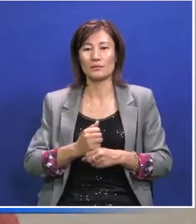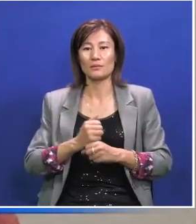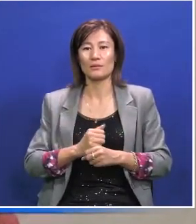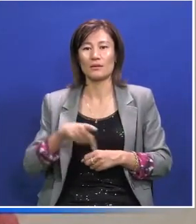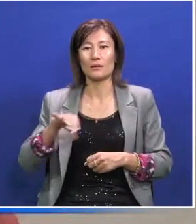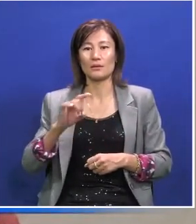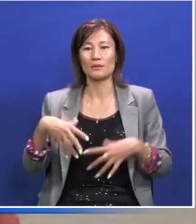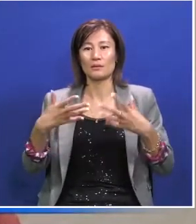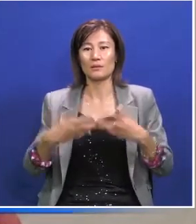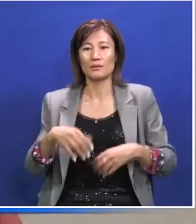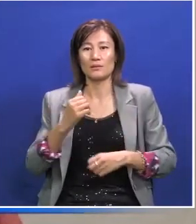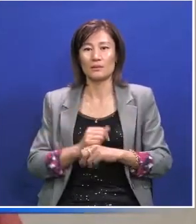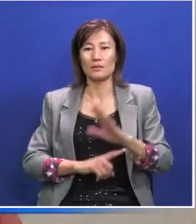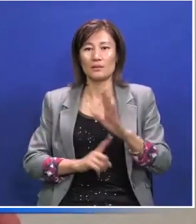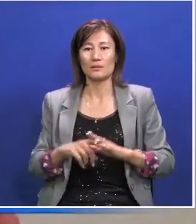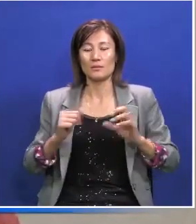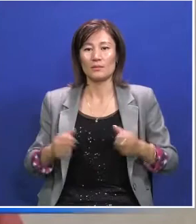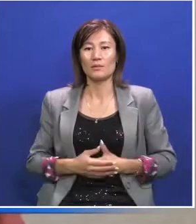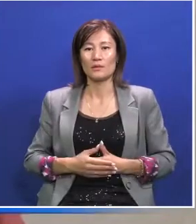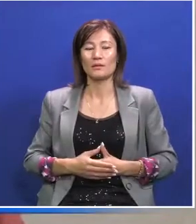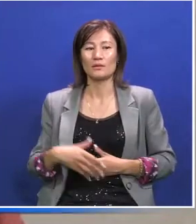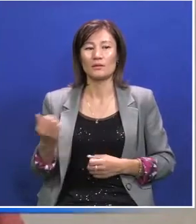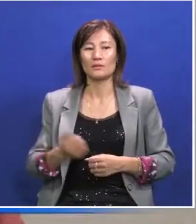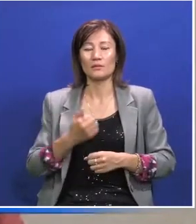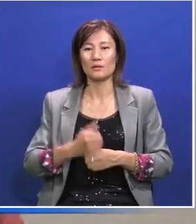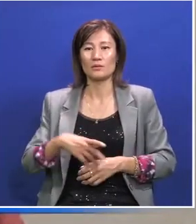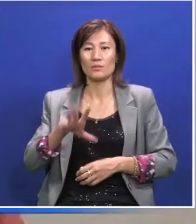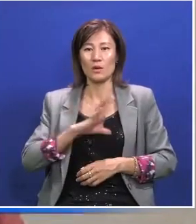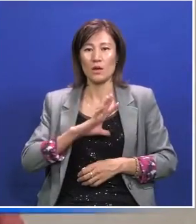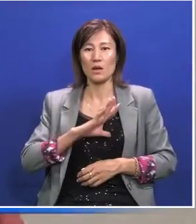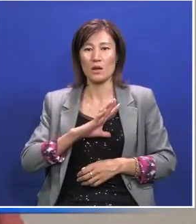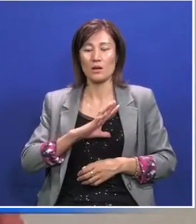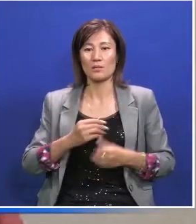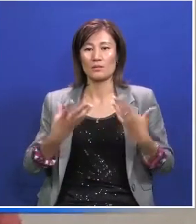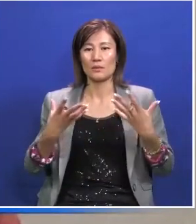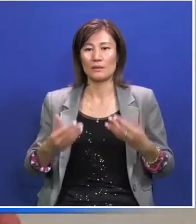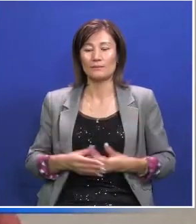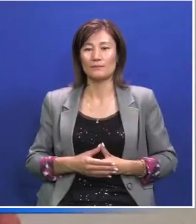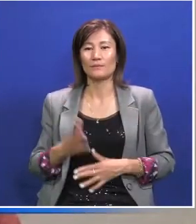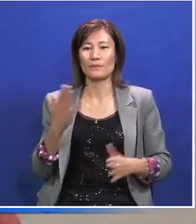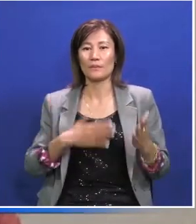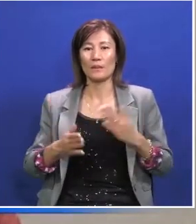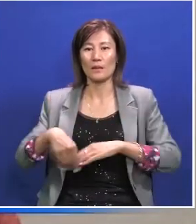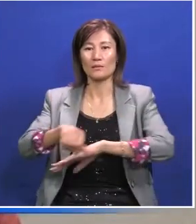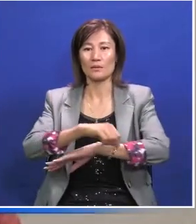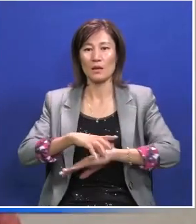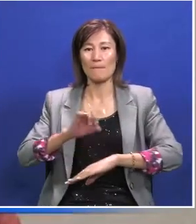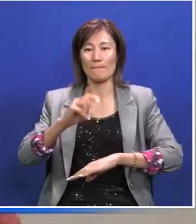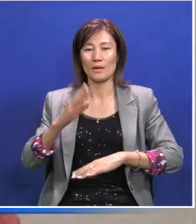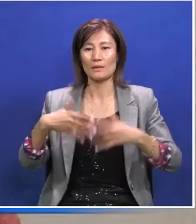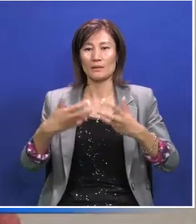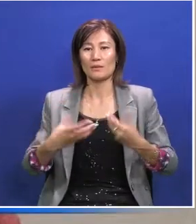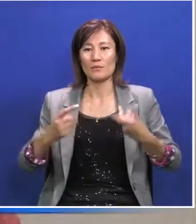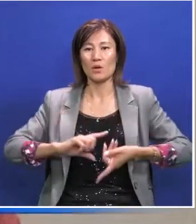салынған жаңағы папкасы болады қолдарында. Олардың қолдарында электронды планшеттер болады. Бұрынғы санақтардан